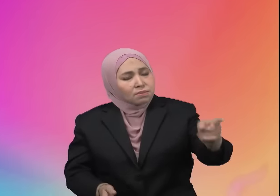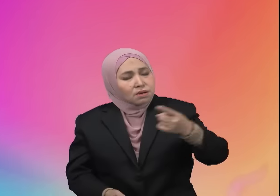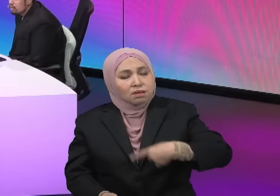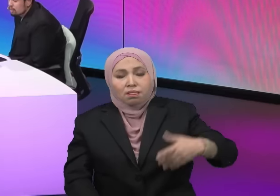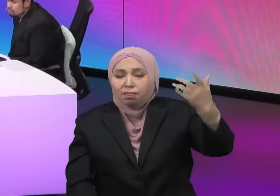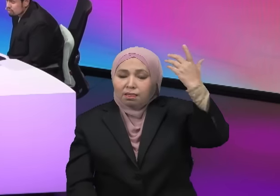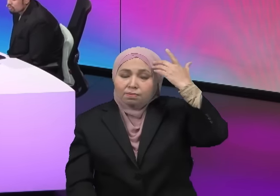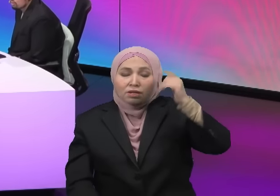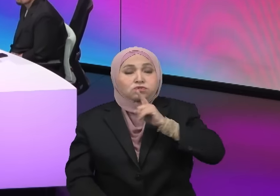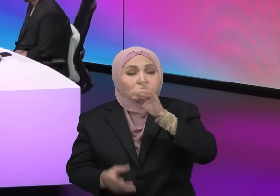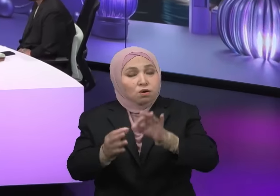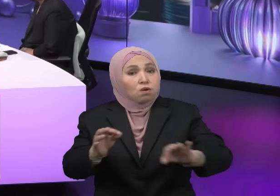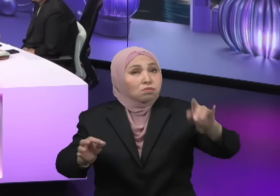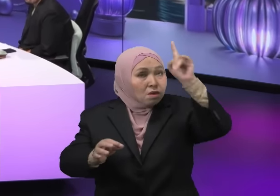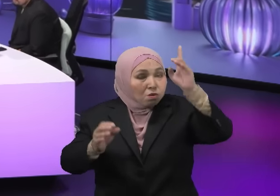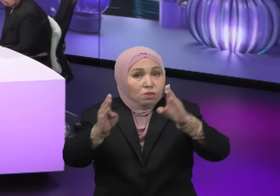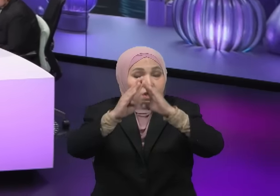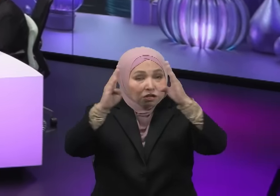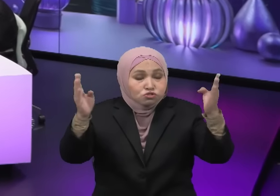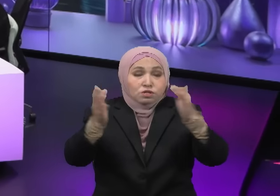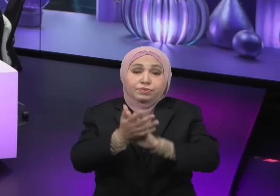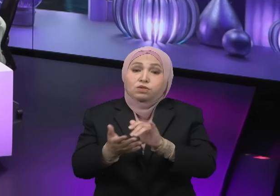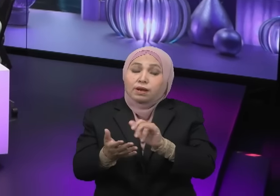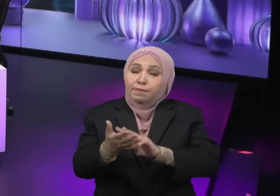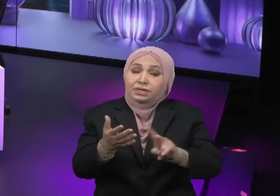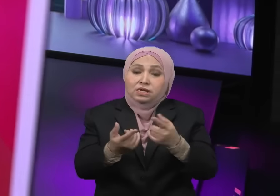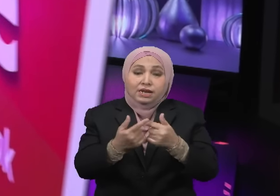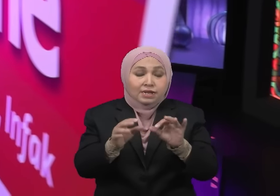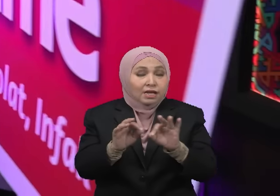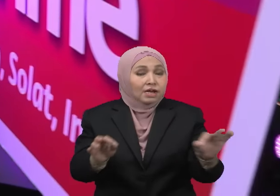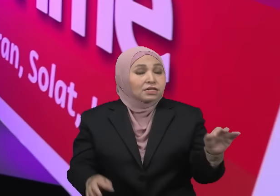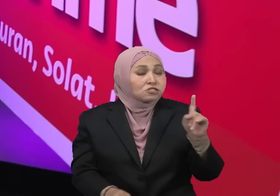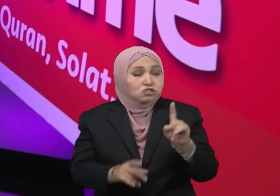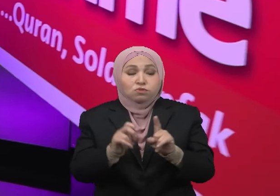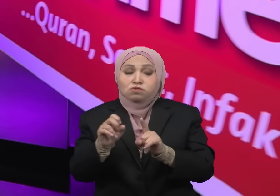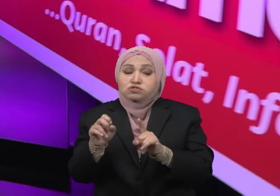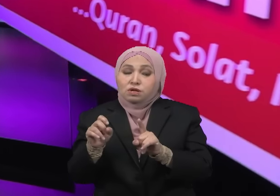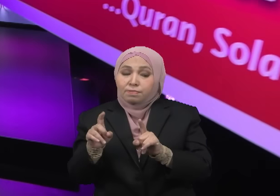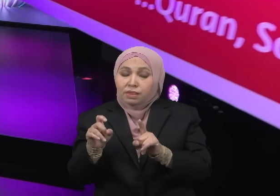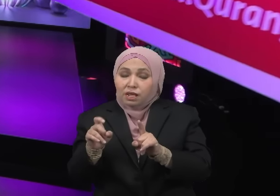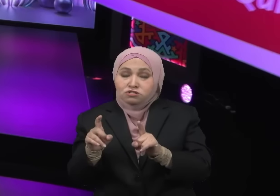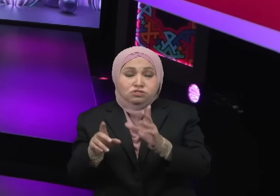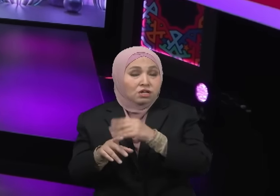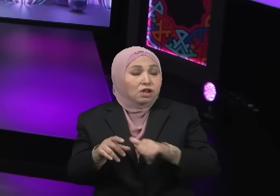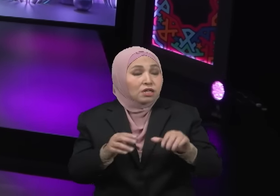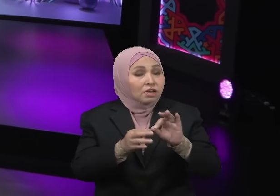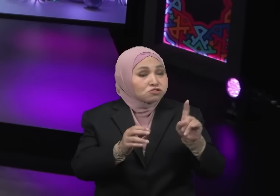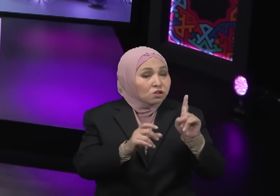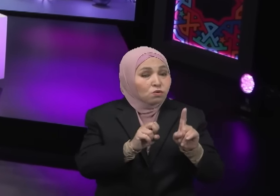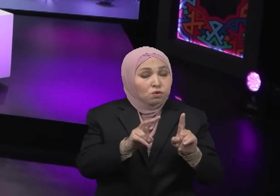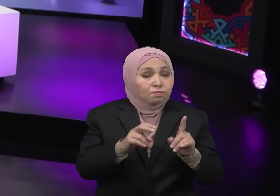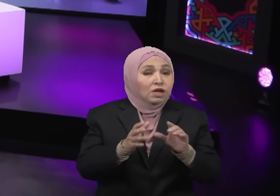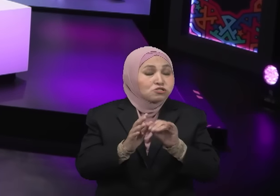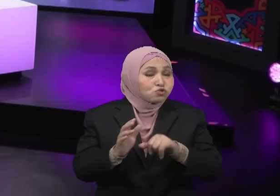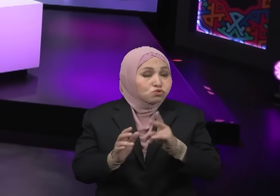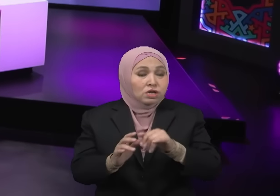يفترون. صدق الله. Surah Al-Azim, itulah bacaan daripada ayat yang ke-111 dan ayat yang ke-112 memulakan juz yang